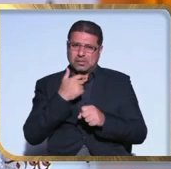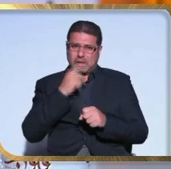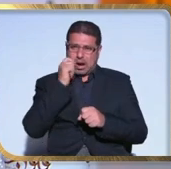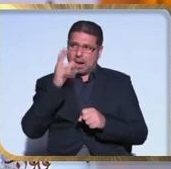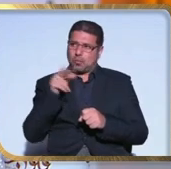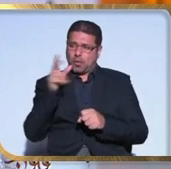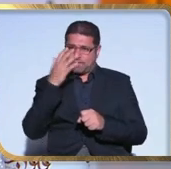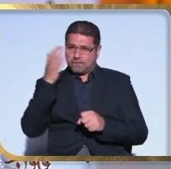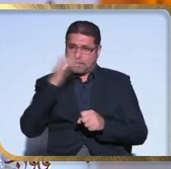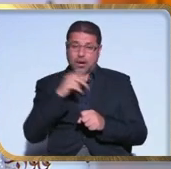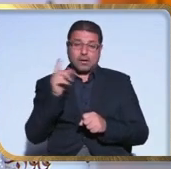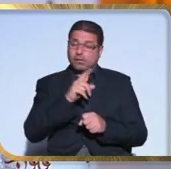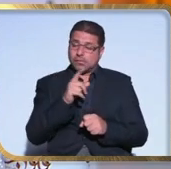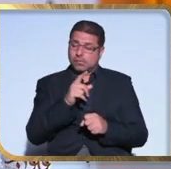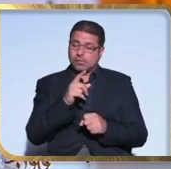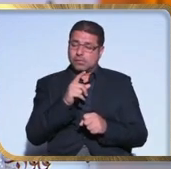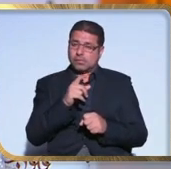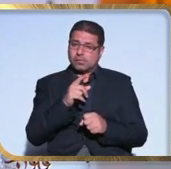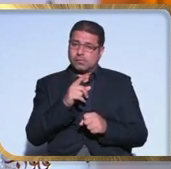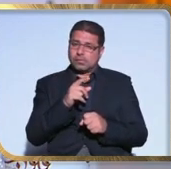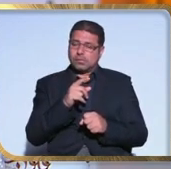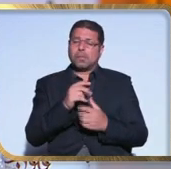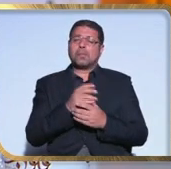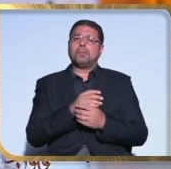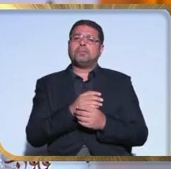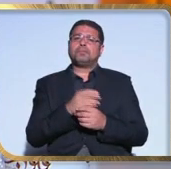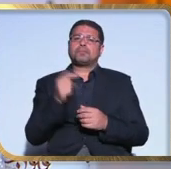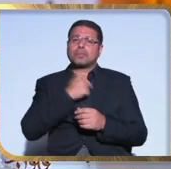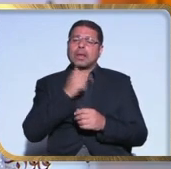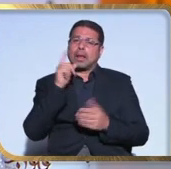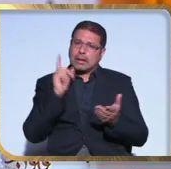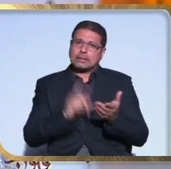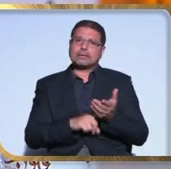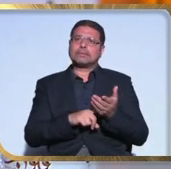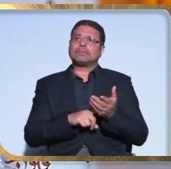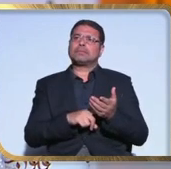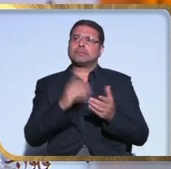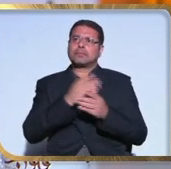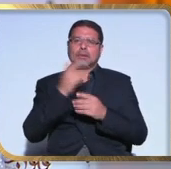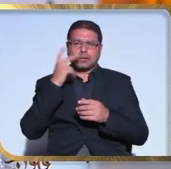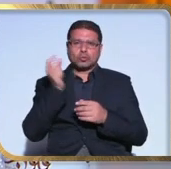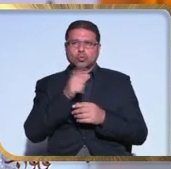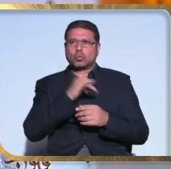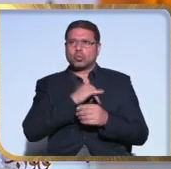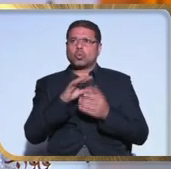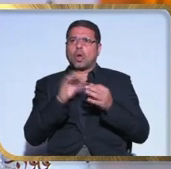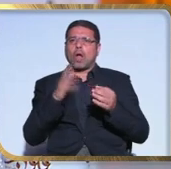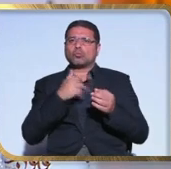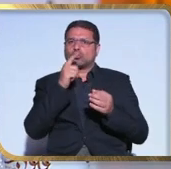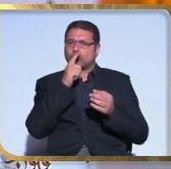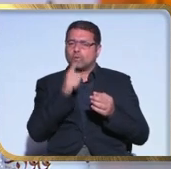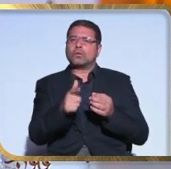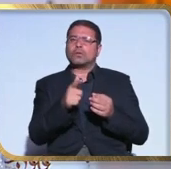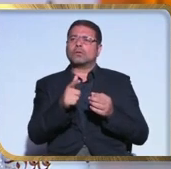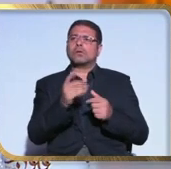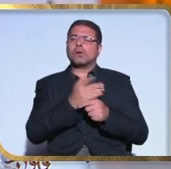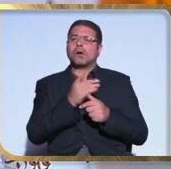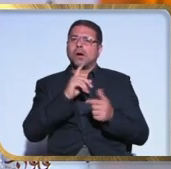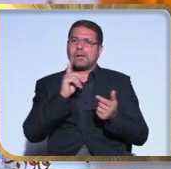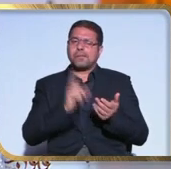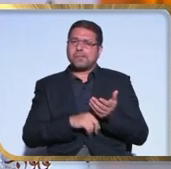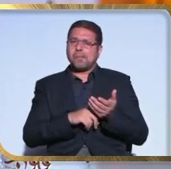الوالدين لكن ا احنا لازم نبقى اظنه يريد ان يقول